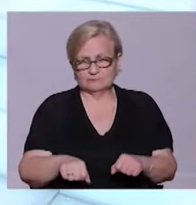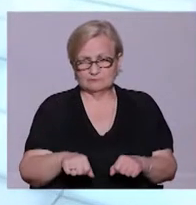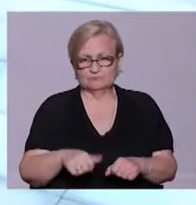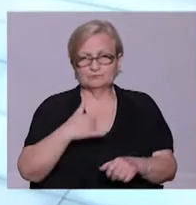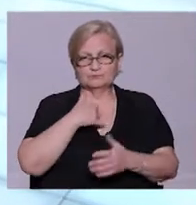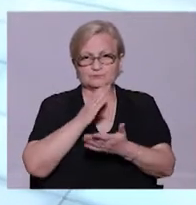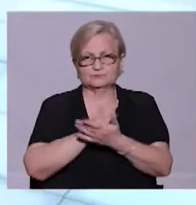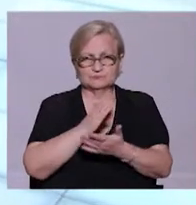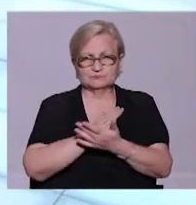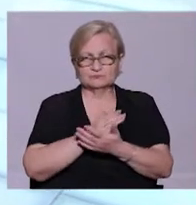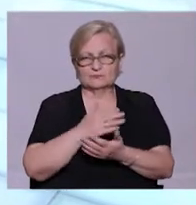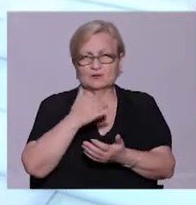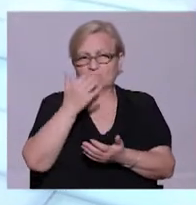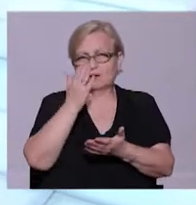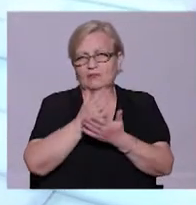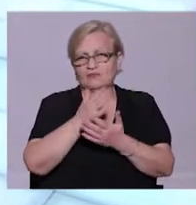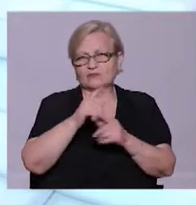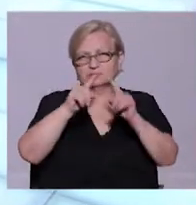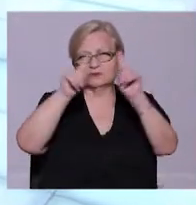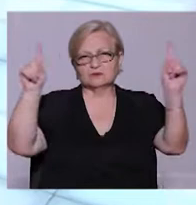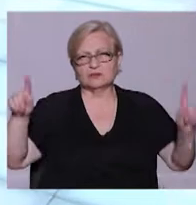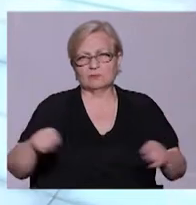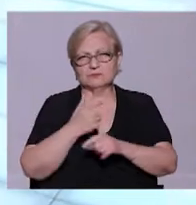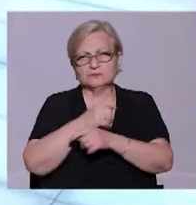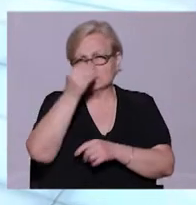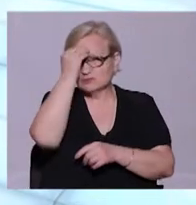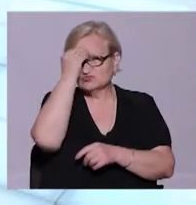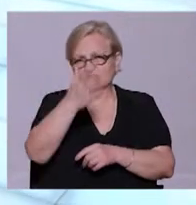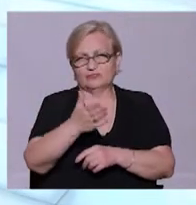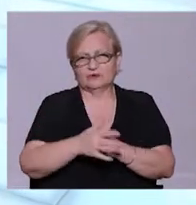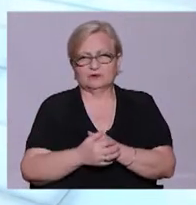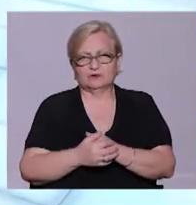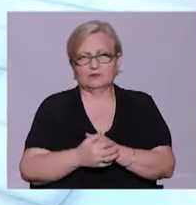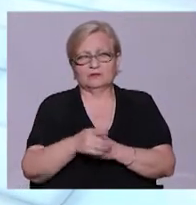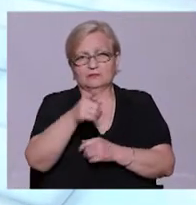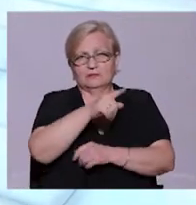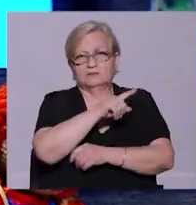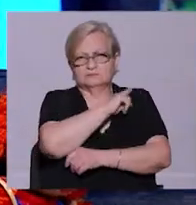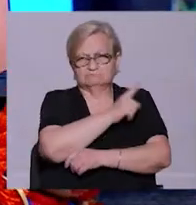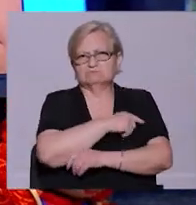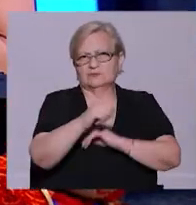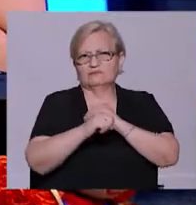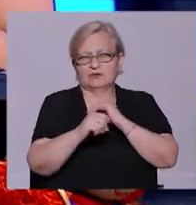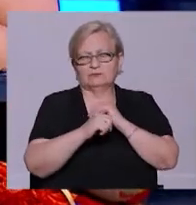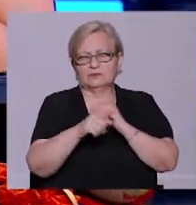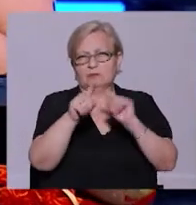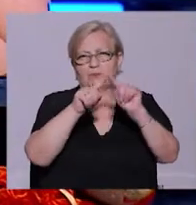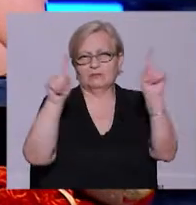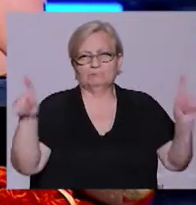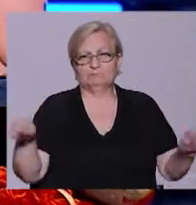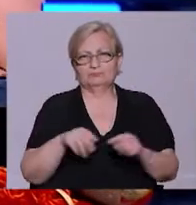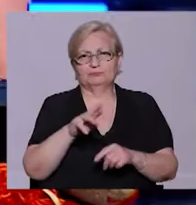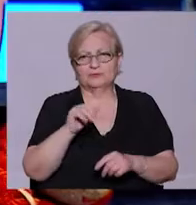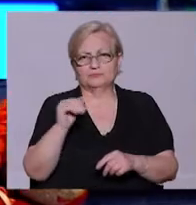გვაქვს არაჩვეულებრივი ჭკვიანი დაფა, რომელიც ამ ყველაფრის ორგანიზებაში დაგვეხმარება. მაშ